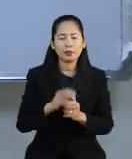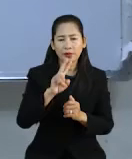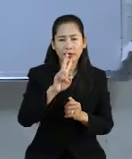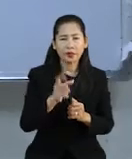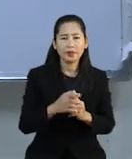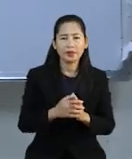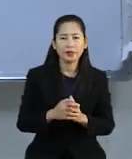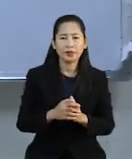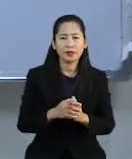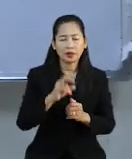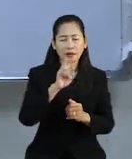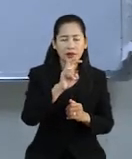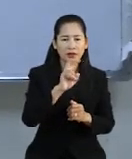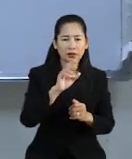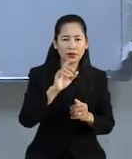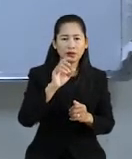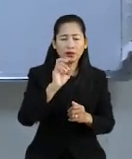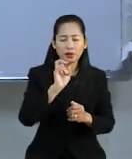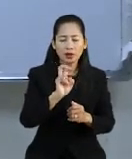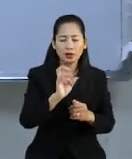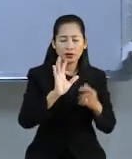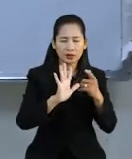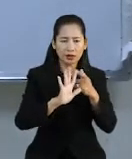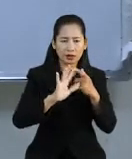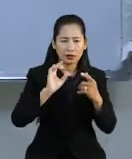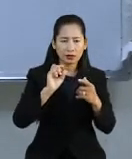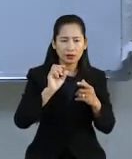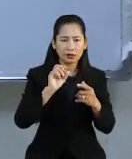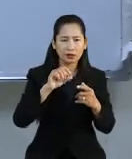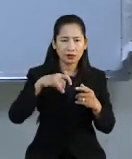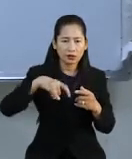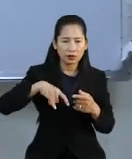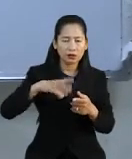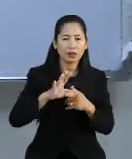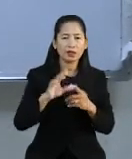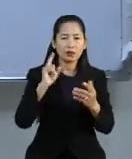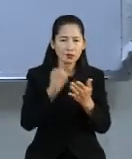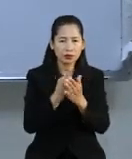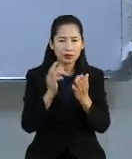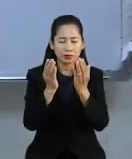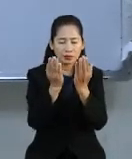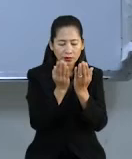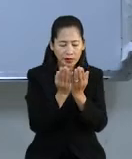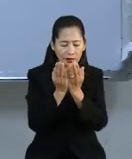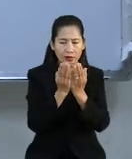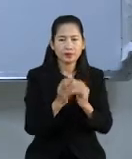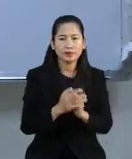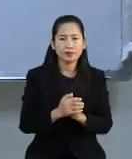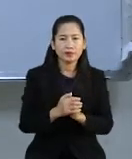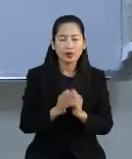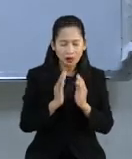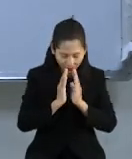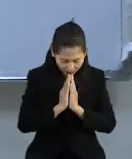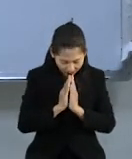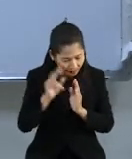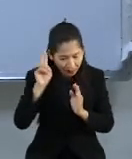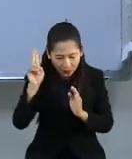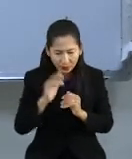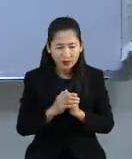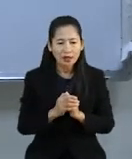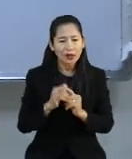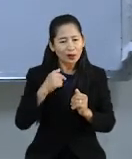pi cứ đá tù chìa đỉnh ná nặng đá tù chìa đục bù nó con á chẳng xong cho rùm chùm ơi này khủ tầng ọc này chùm rịp xuống lục